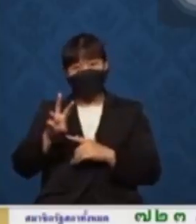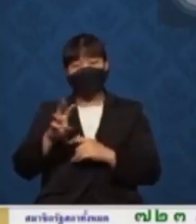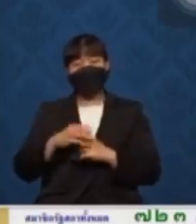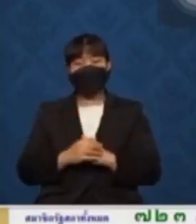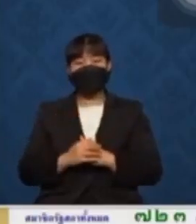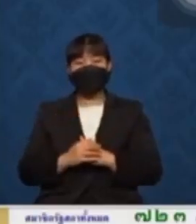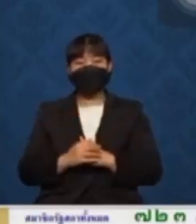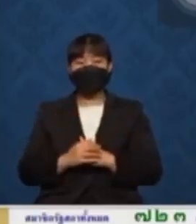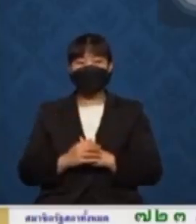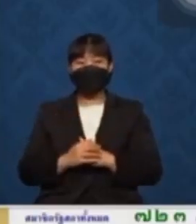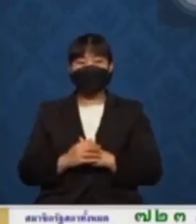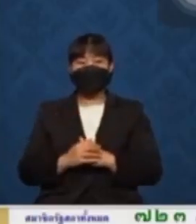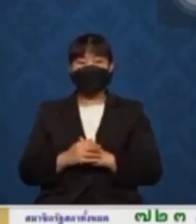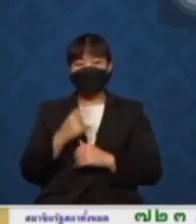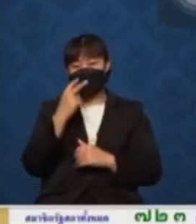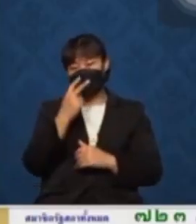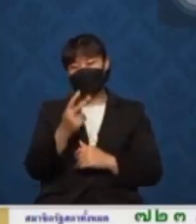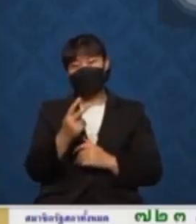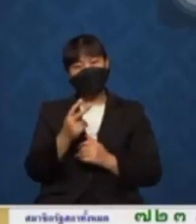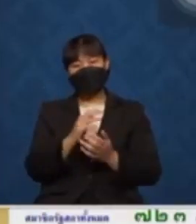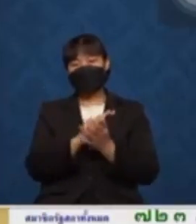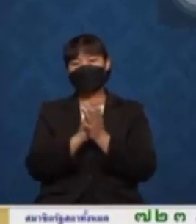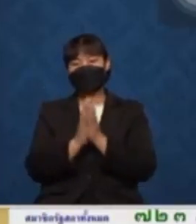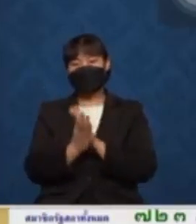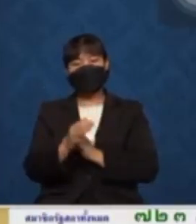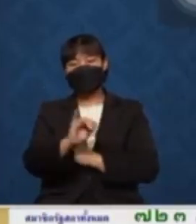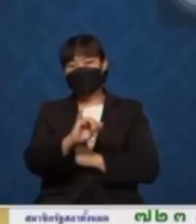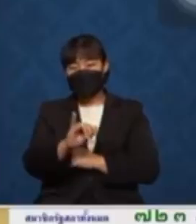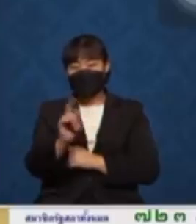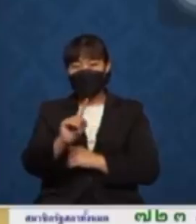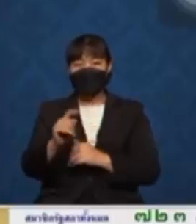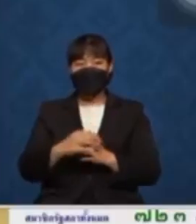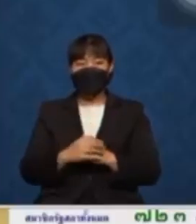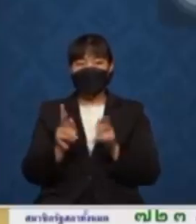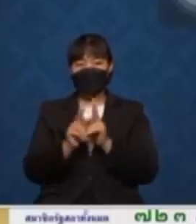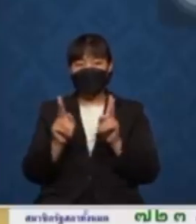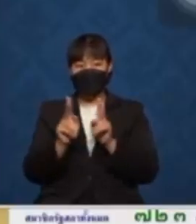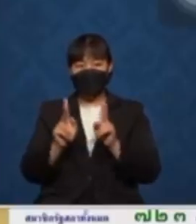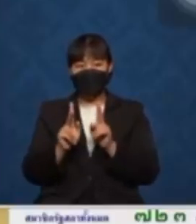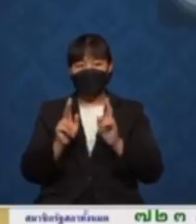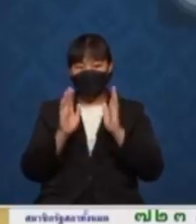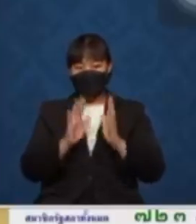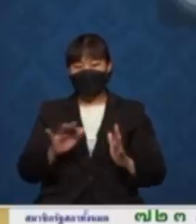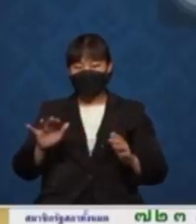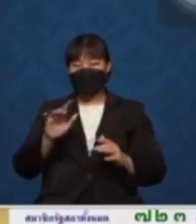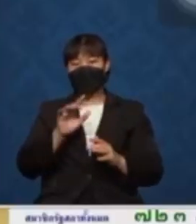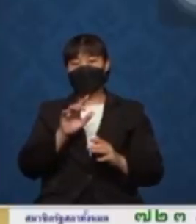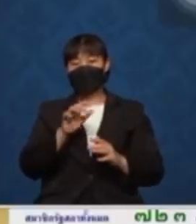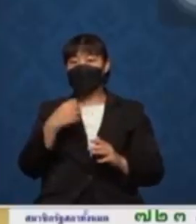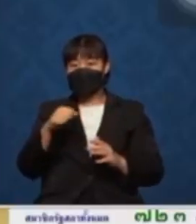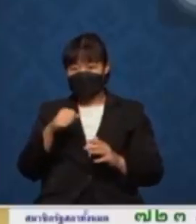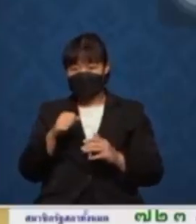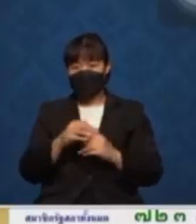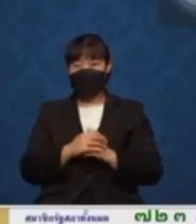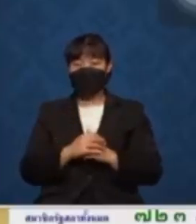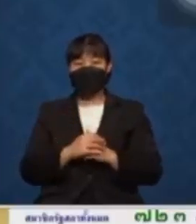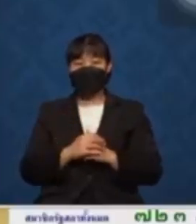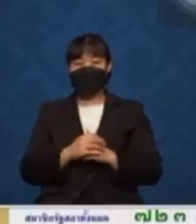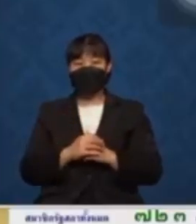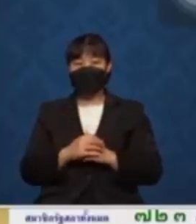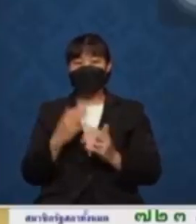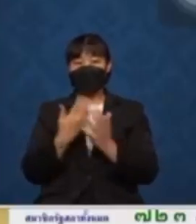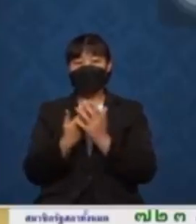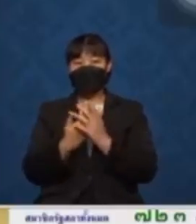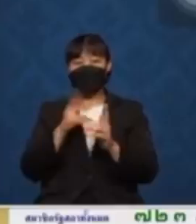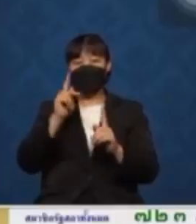อีกความวิปริตนึงที่เราเห็นก็คือการตั้งคณะกรรมการสรรหา10คนเพื่อมาสรรหาสว250คนนี้ใช้งบประมาณประเทศเป็น